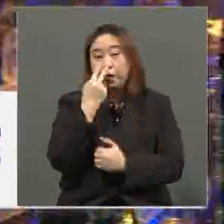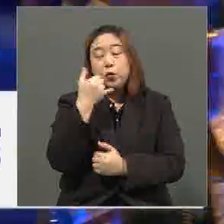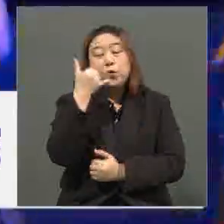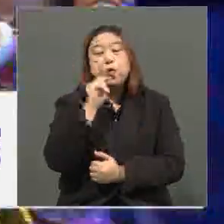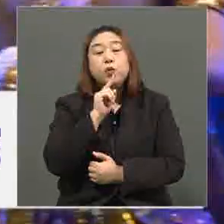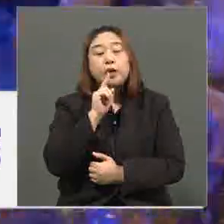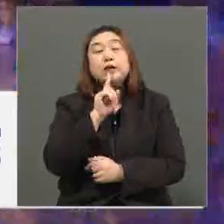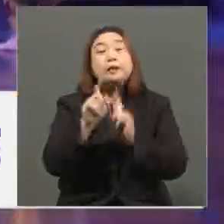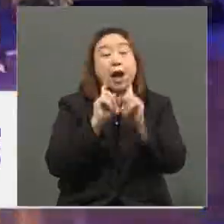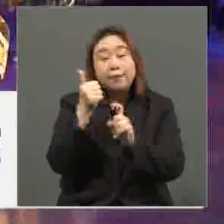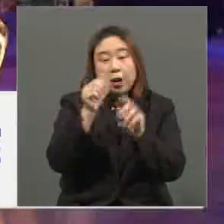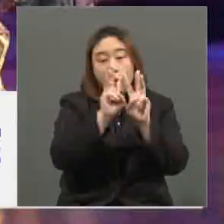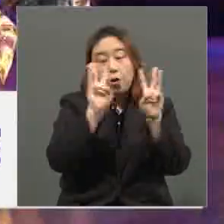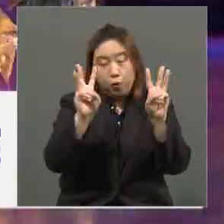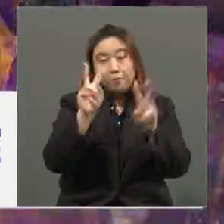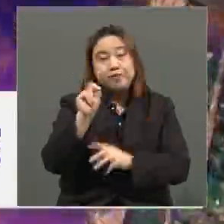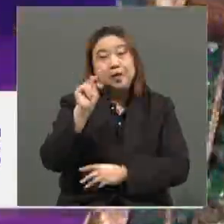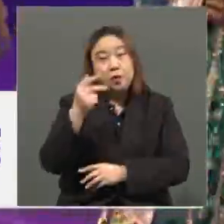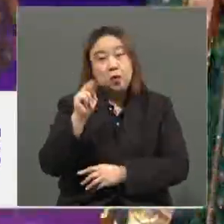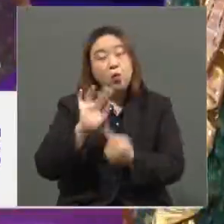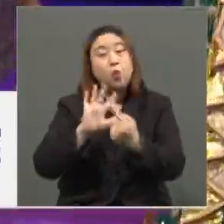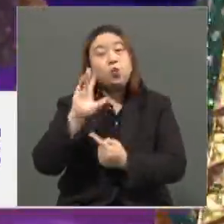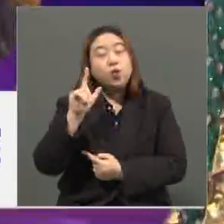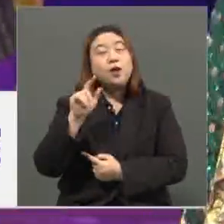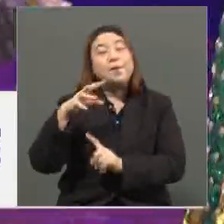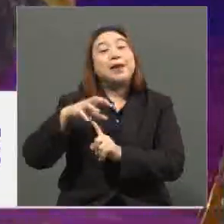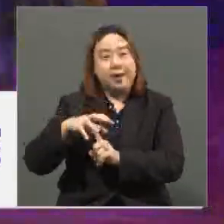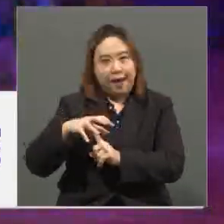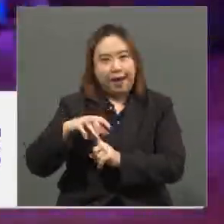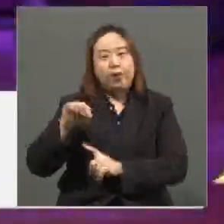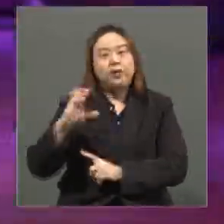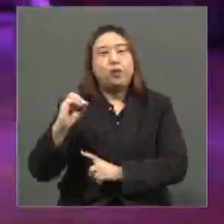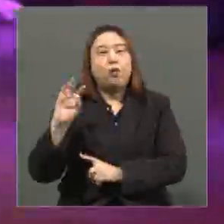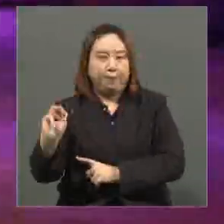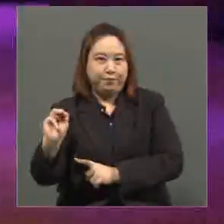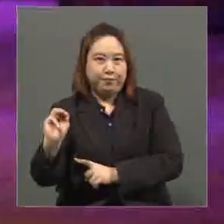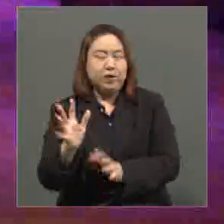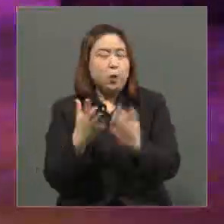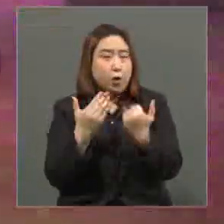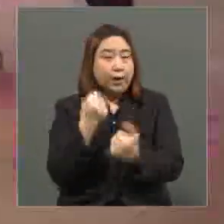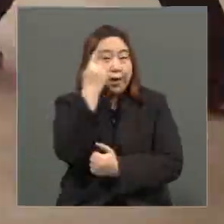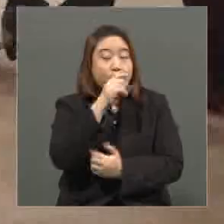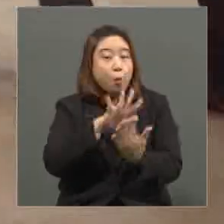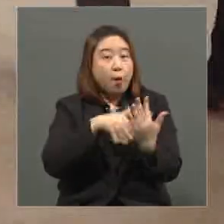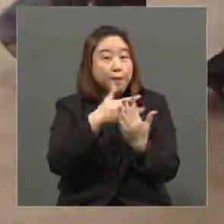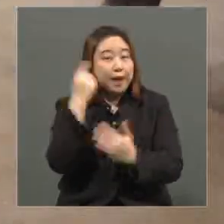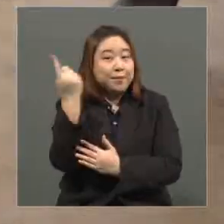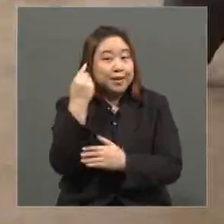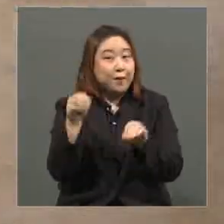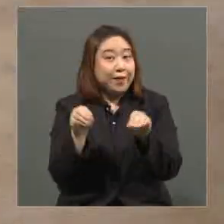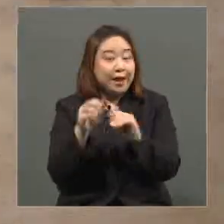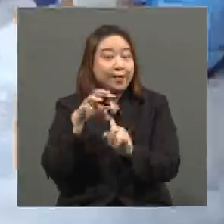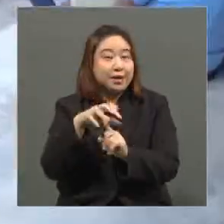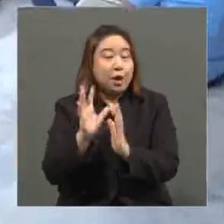wwwนงนุpattaya.comครับอ่ะสุดสัปดาห์แบบนี้นี้ใครที่จะวางแผนไปเที่ยวใกล้ๆพัทยา